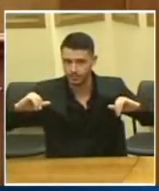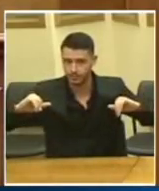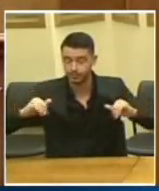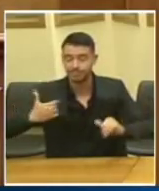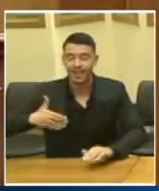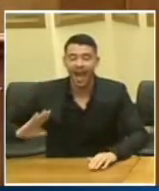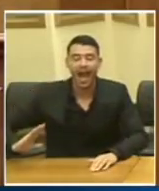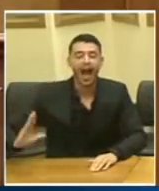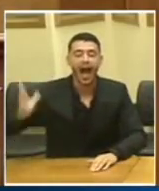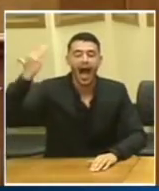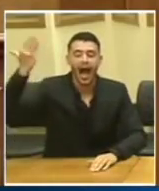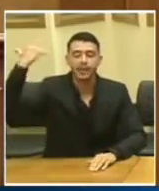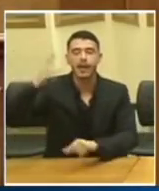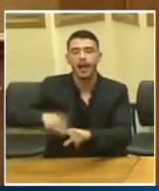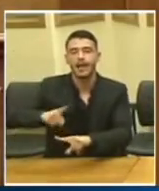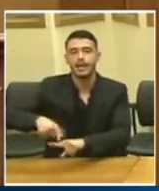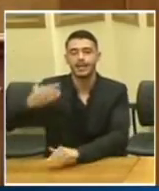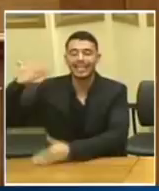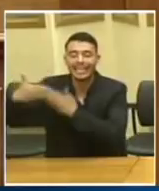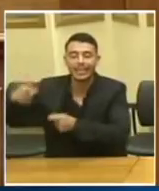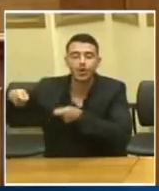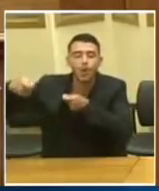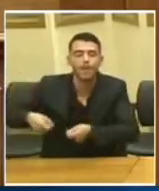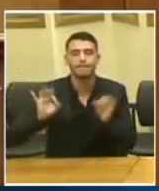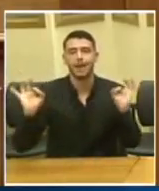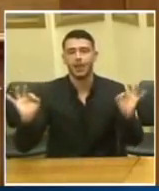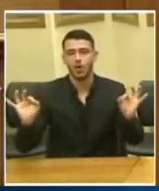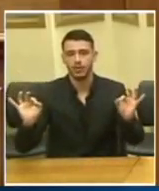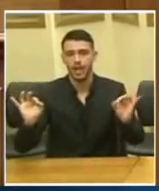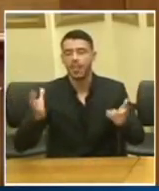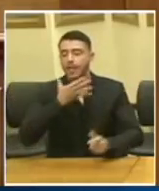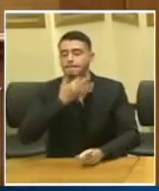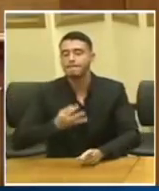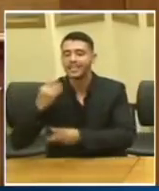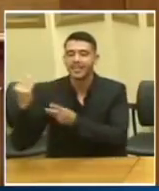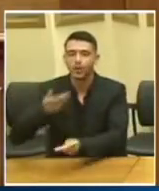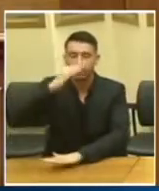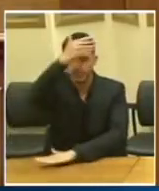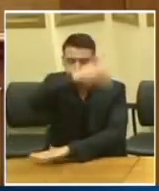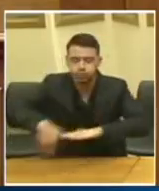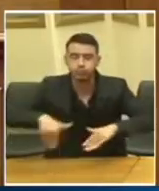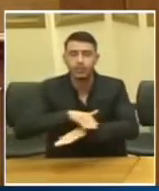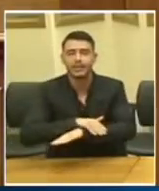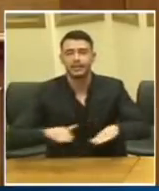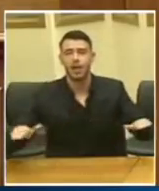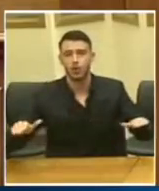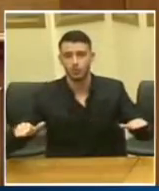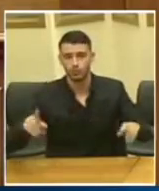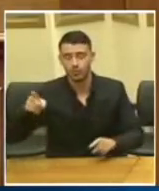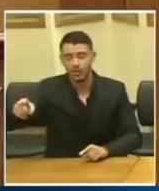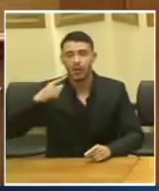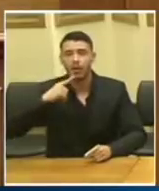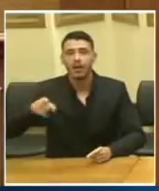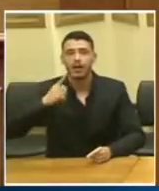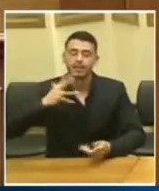ελληνική κληρονομιά της Μακεδονίας. Μπαίνει δηλαδή οριστικό τέλος στην απόπειρα οικειοποίησης και σφετερισμού της ιστορίας